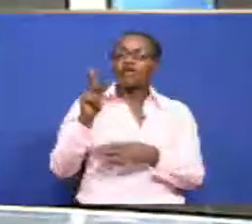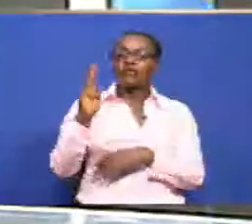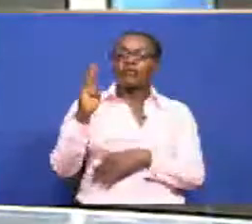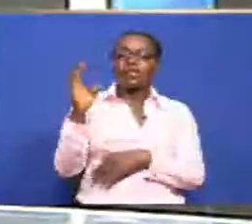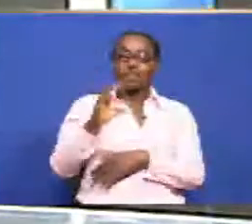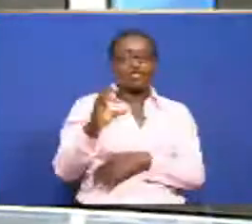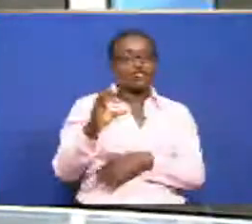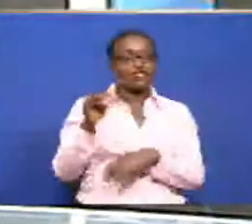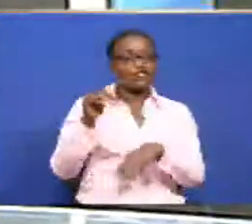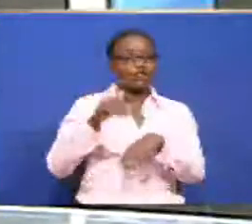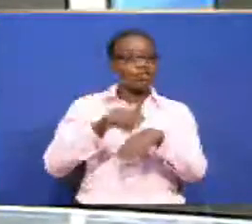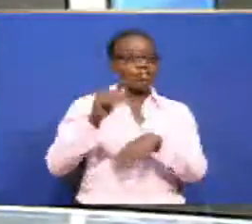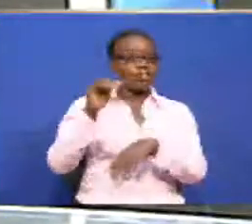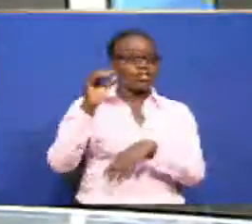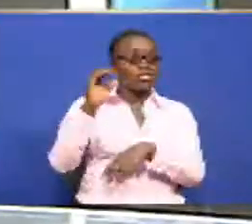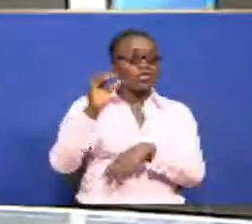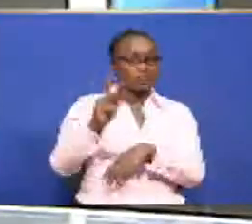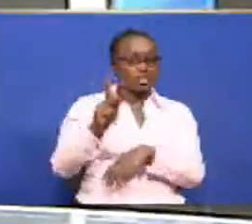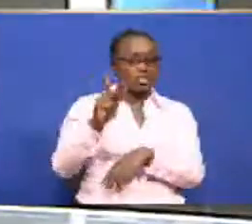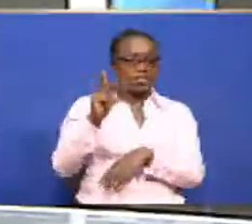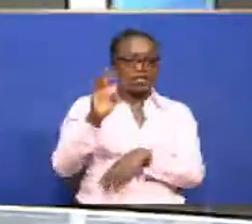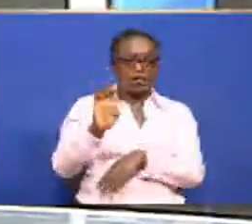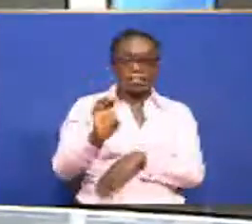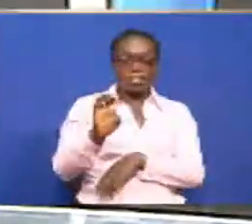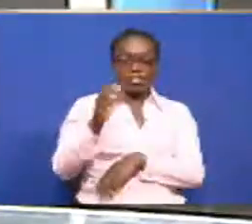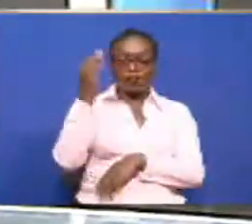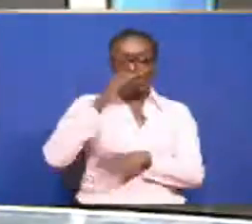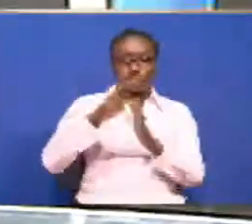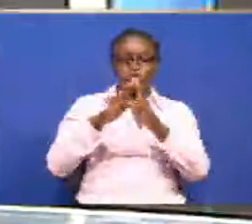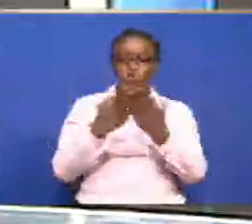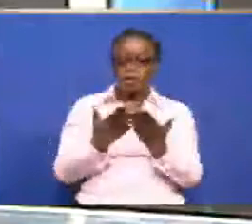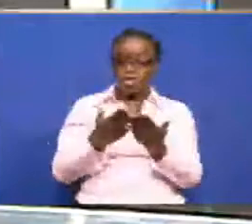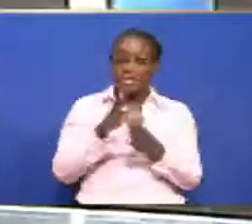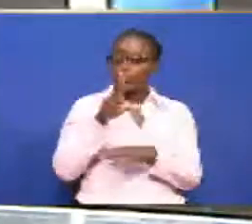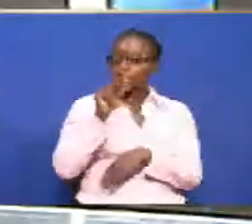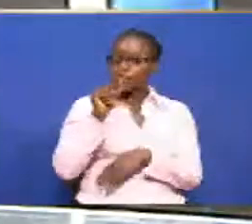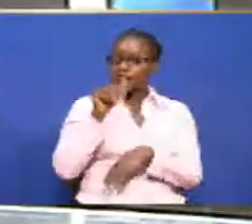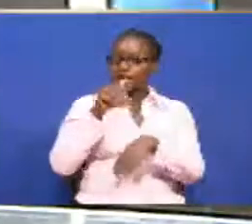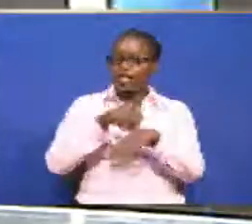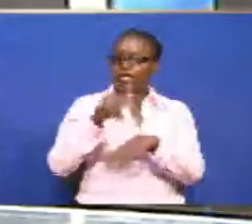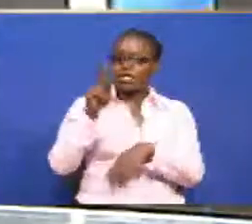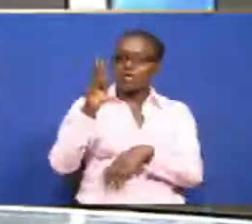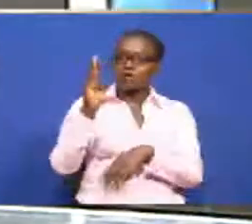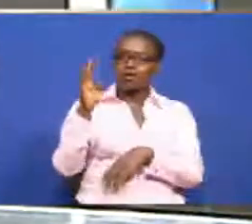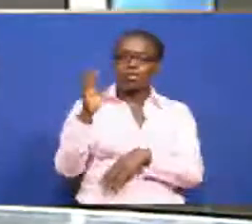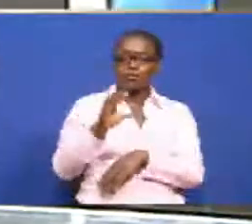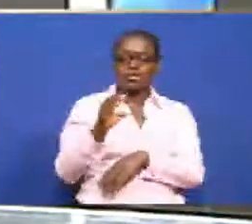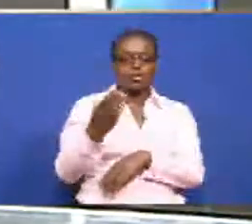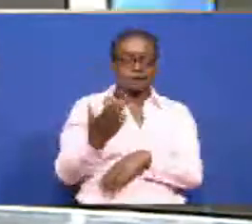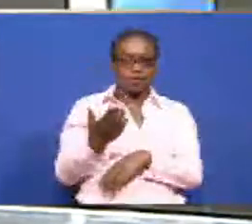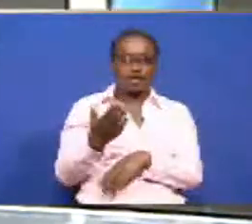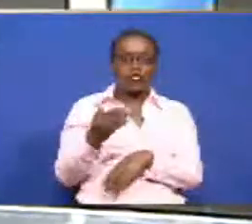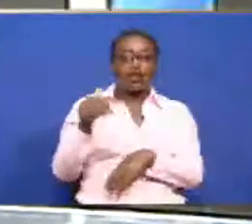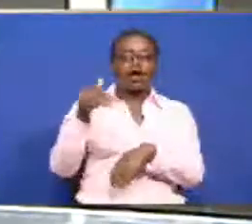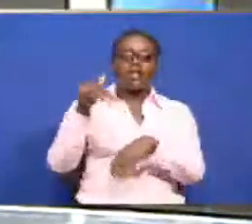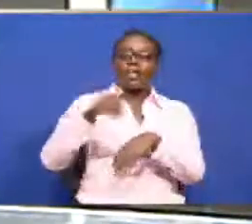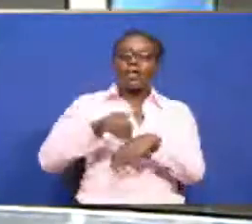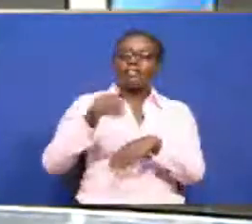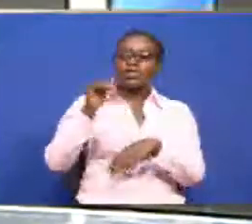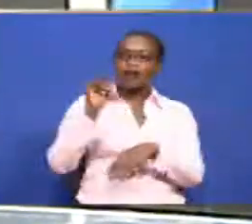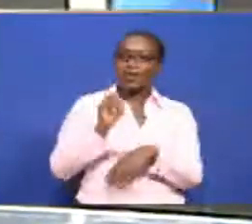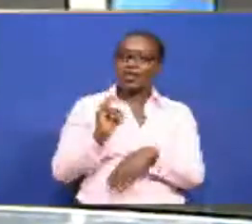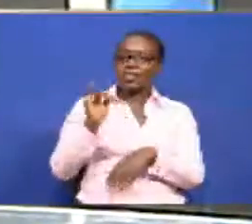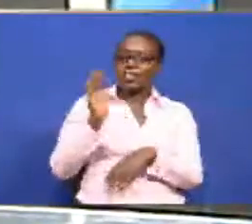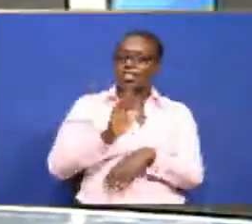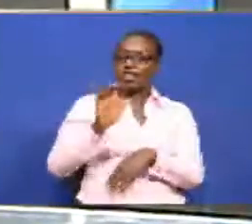www.kbc.co.ke na pia kutufuata kwenye mitandao ya kijamii Facebook na Twitter @KBC. Mimi ni Lemoka. Karibu